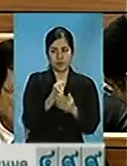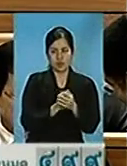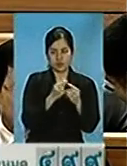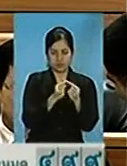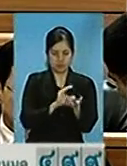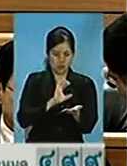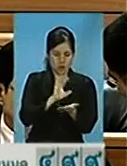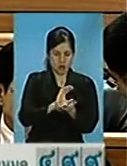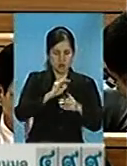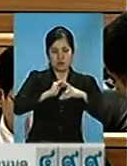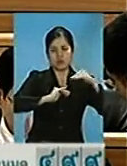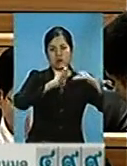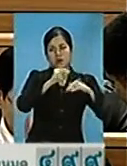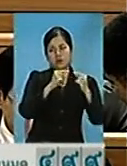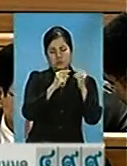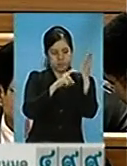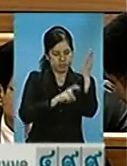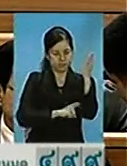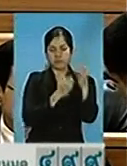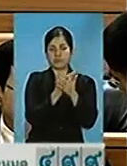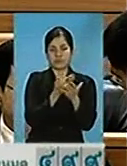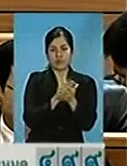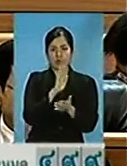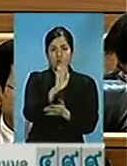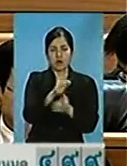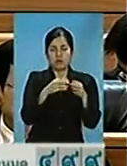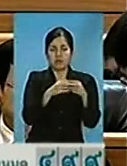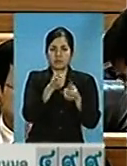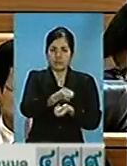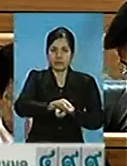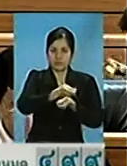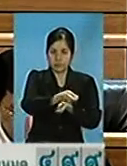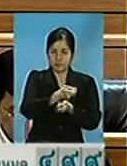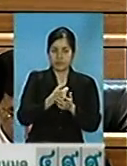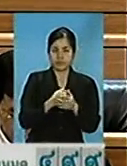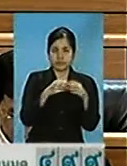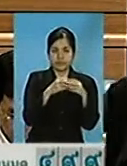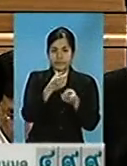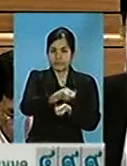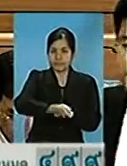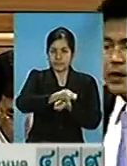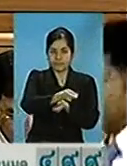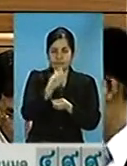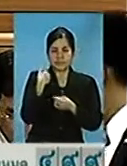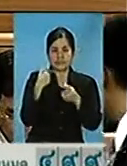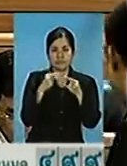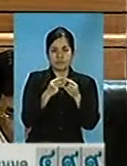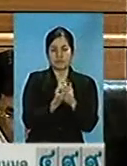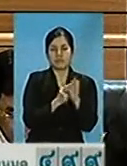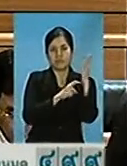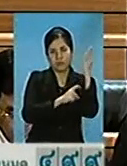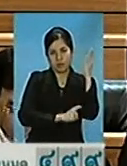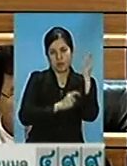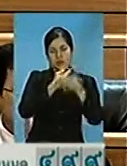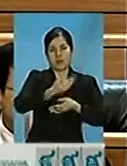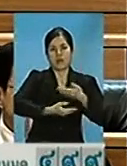ายางพาราเนี่ยเป็นเงินของเกษตรกรครับท่านประธานพี่น้องเกษตรกรเอายางไปขายถ้าเกิดกิโลกรัมละเกิน